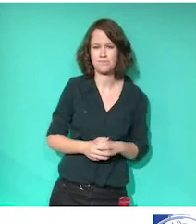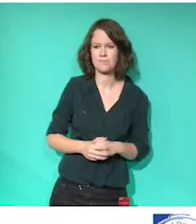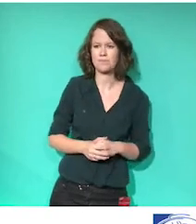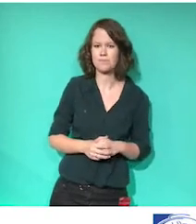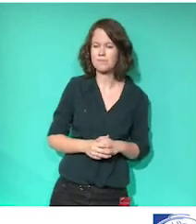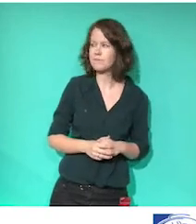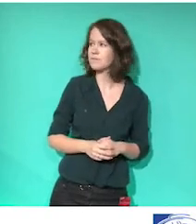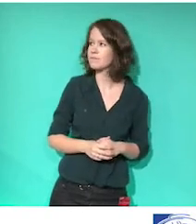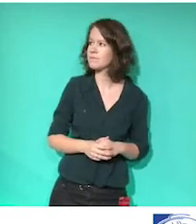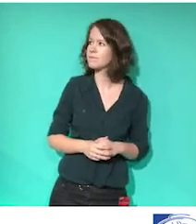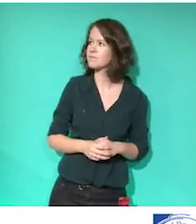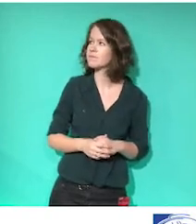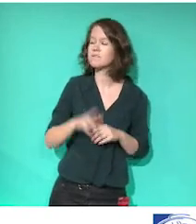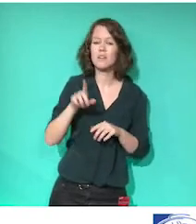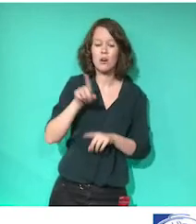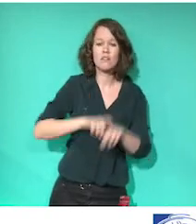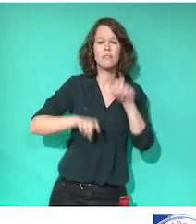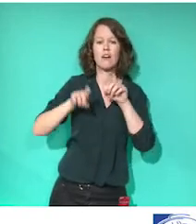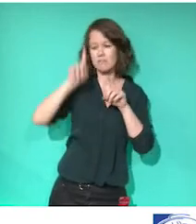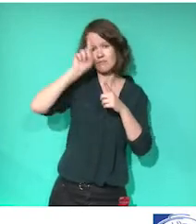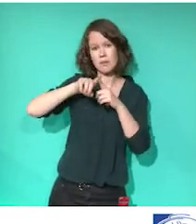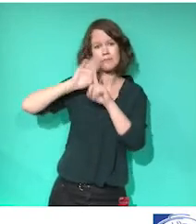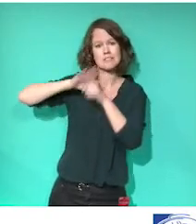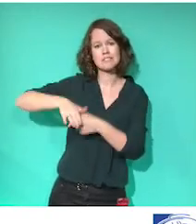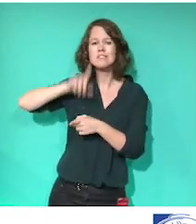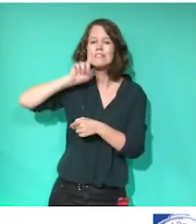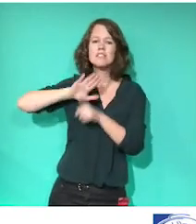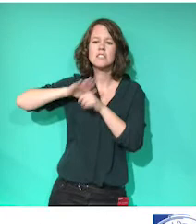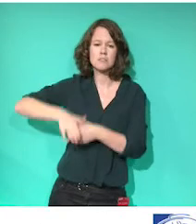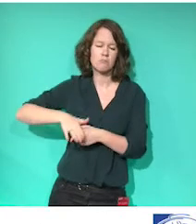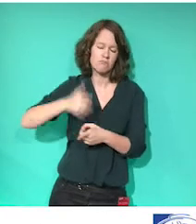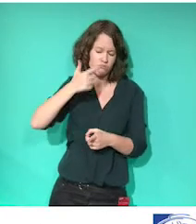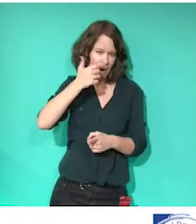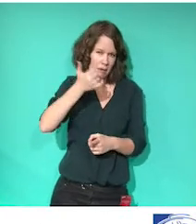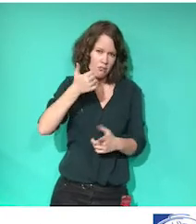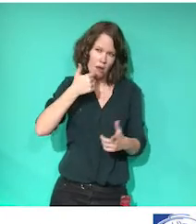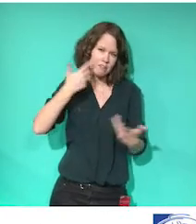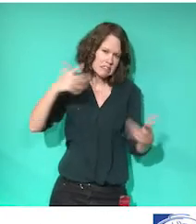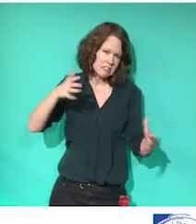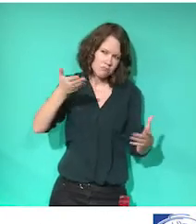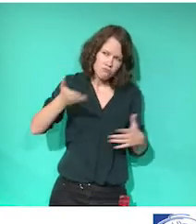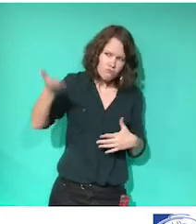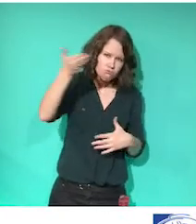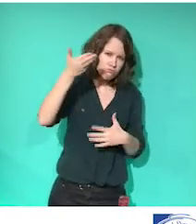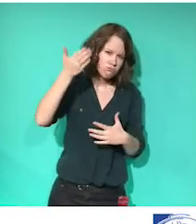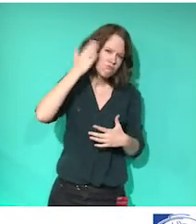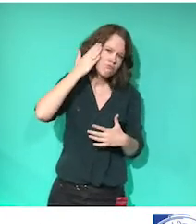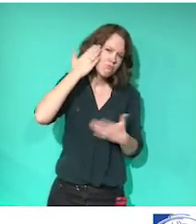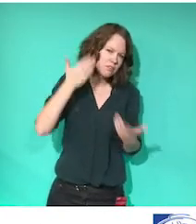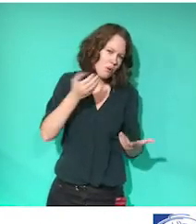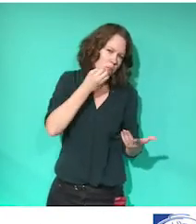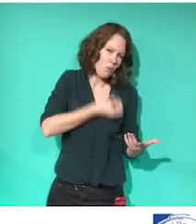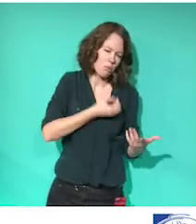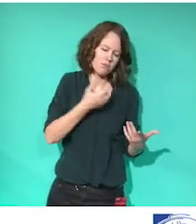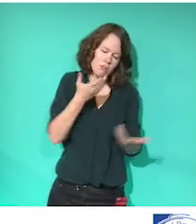sur ce qui a été sur le sexisme. Je crois qu'on en a pas mal parlé cet après-midi et que vous en avez toutes et tous